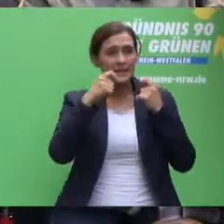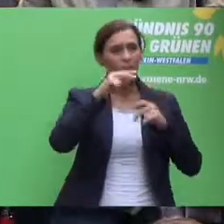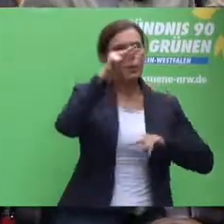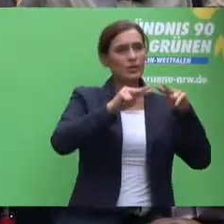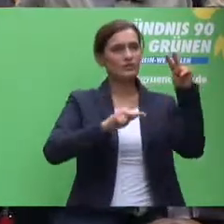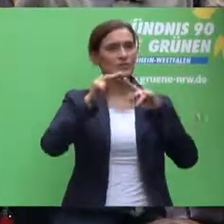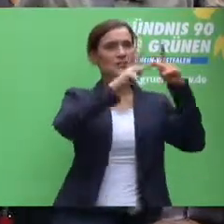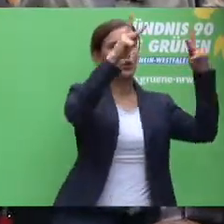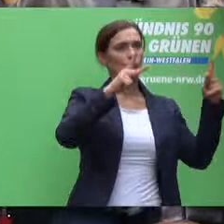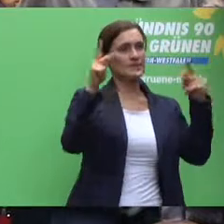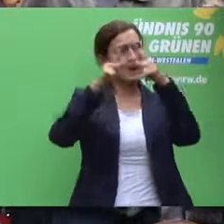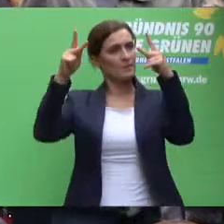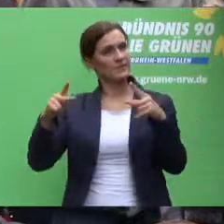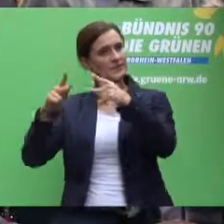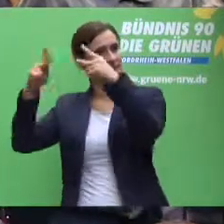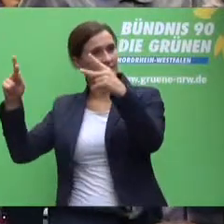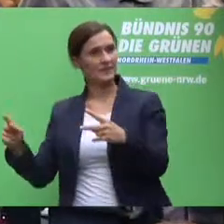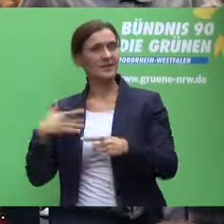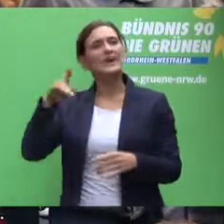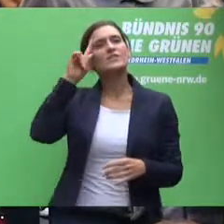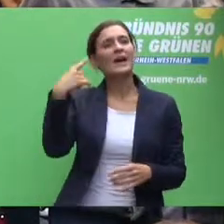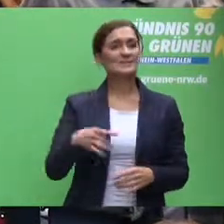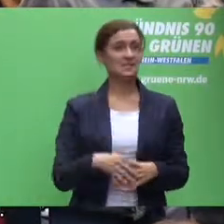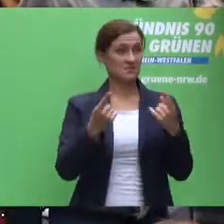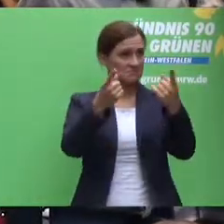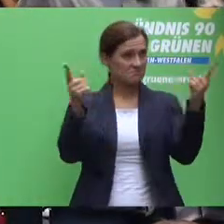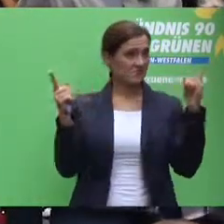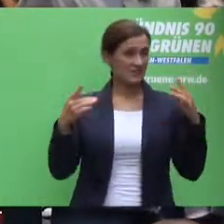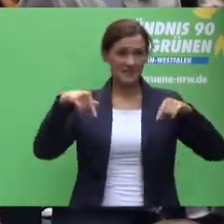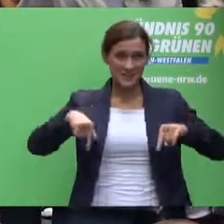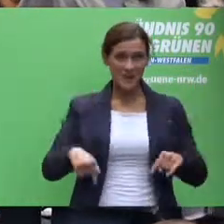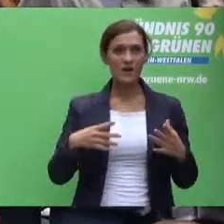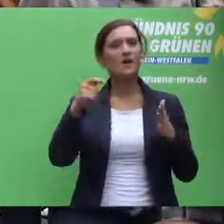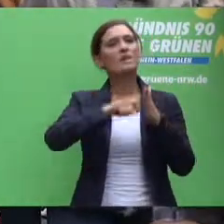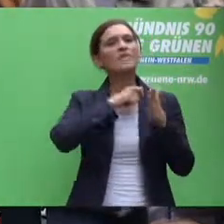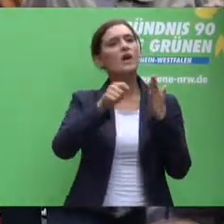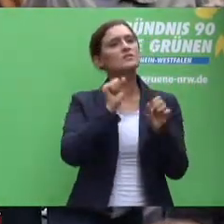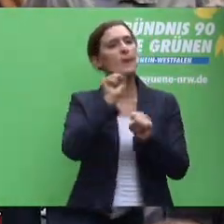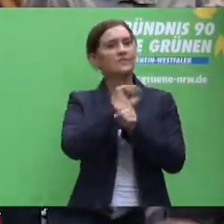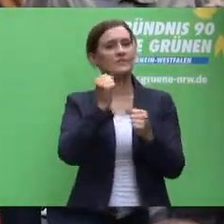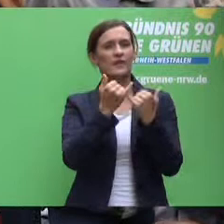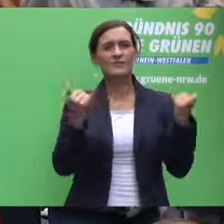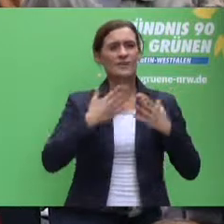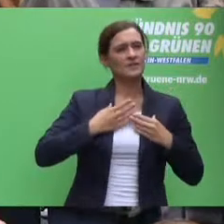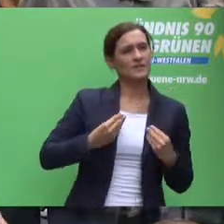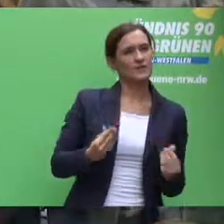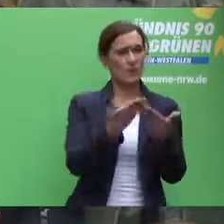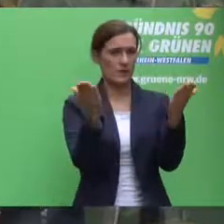unterhält. Ich weiß nicht, wie es Ihnen in diesem Wahlkampf gegangen ist. Ich habe viel